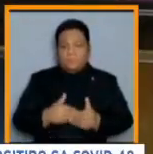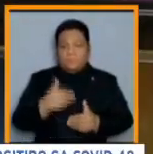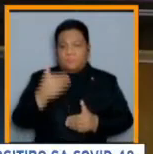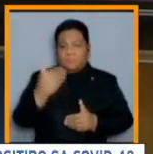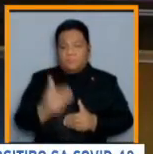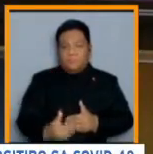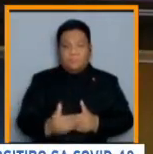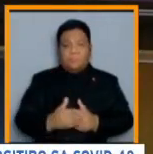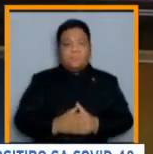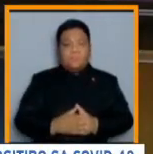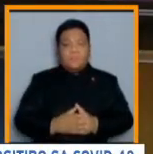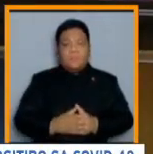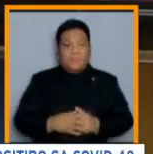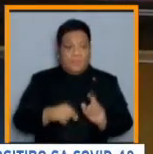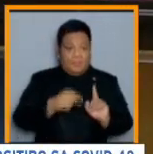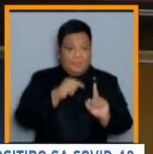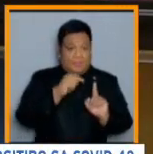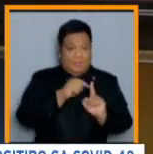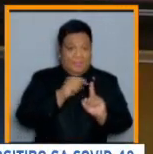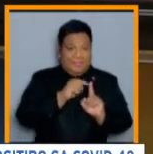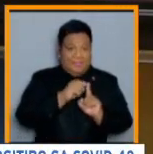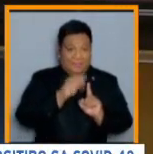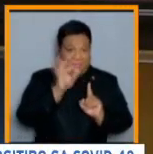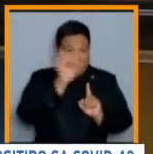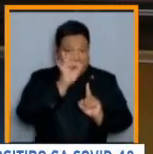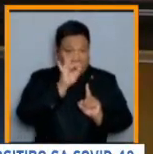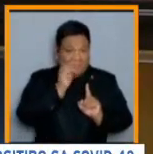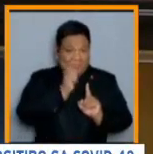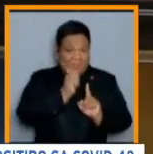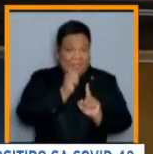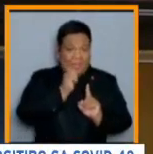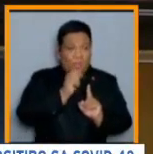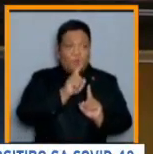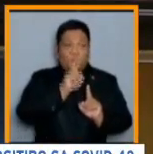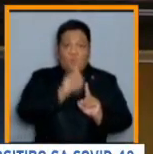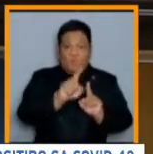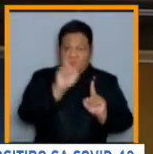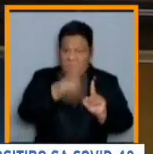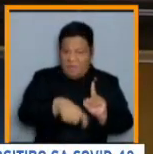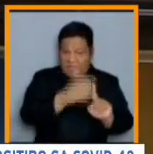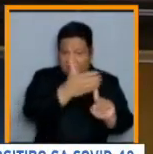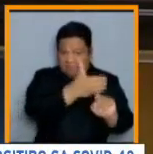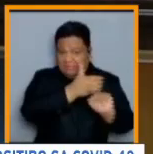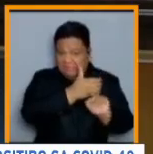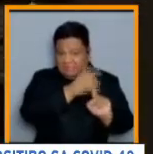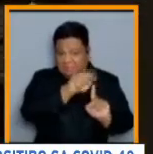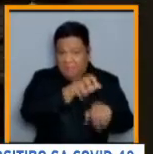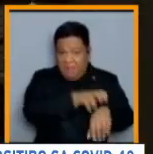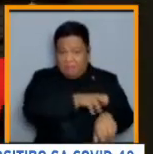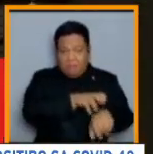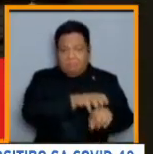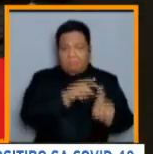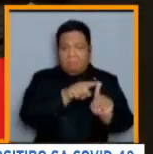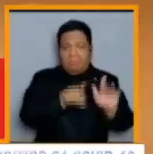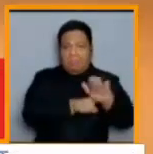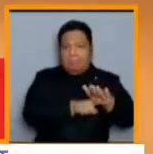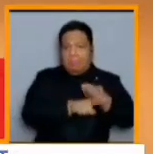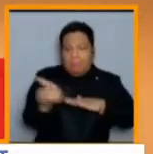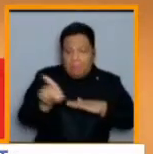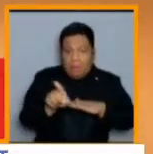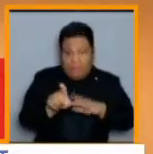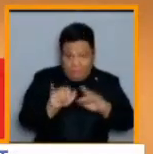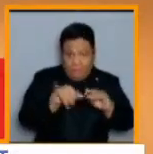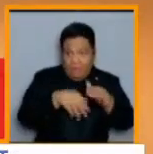contact ng Pinay na tumaka sa quarantine hotel sa Makati ang positibo sa COVID-19. Ayon po sa DOH-NCR, 7 sa